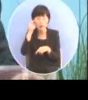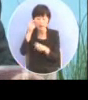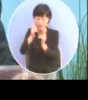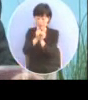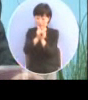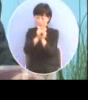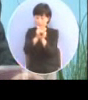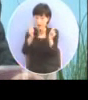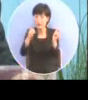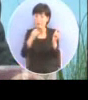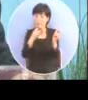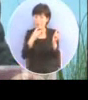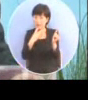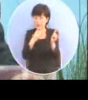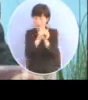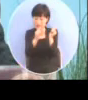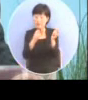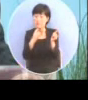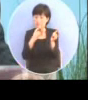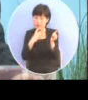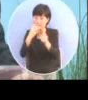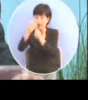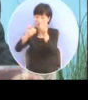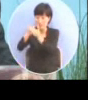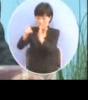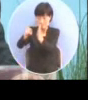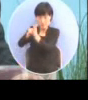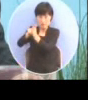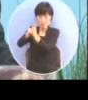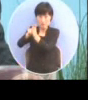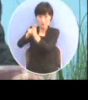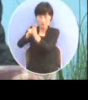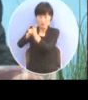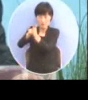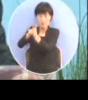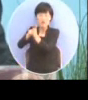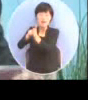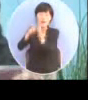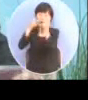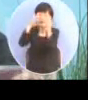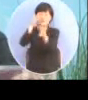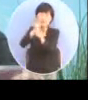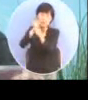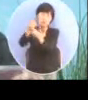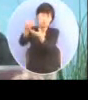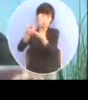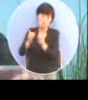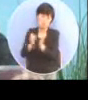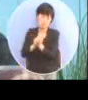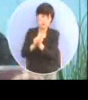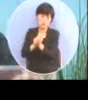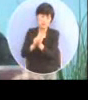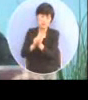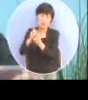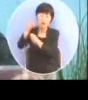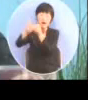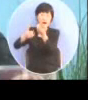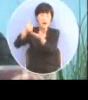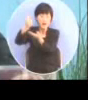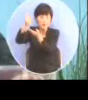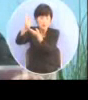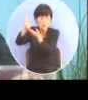하나님을 믿도록 창조돼 있어. Duy nhất con người được Đức Chúa Trời sáng tạo lên để tin Đức Chúa Trời. 하나님이 인간만 자기